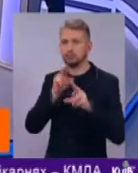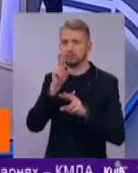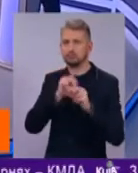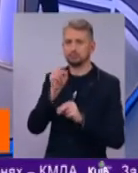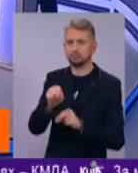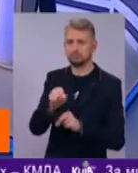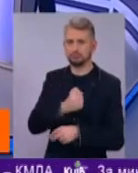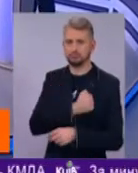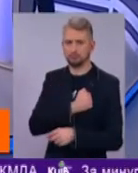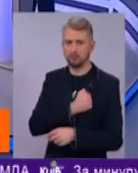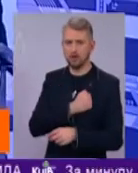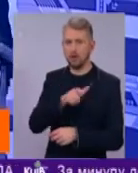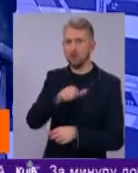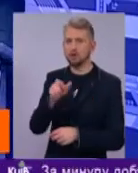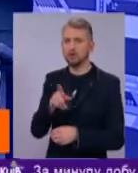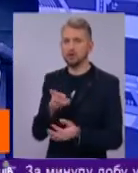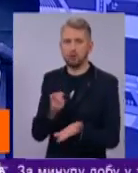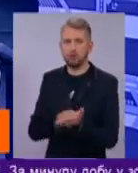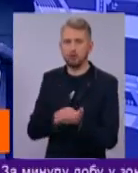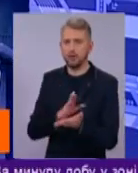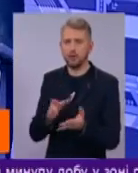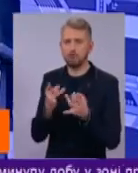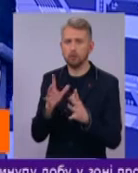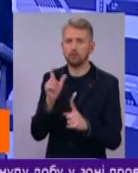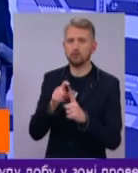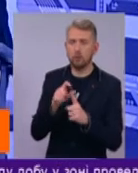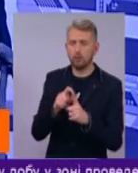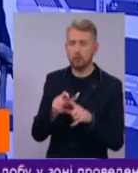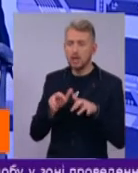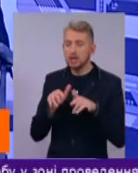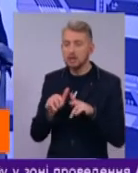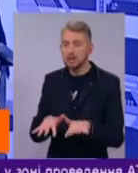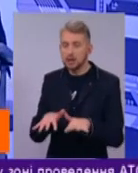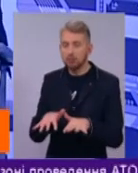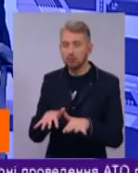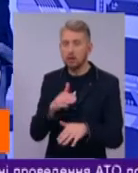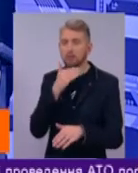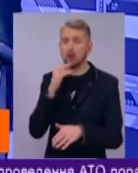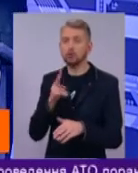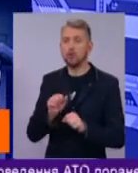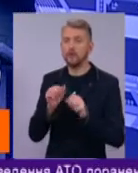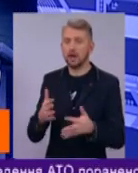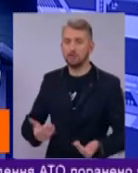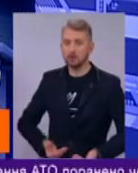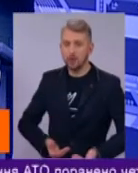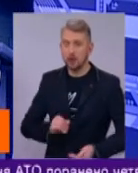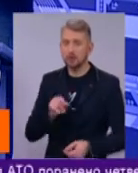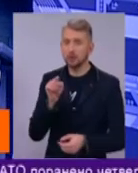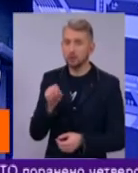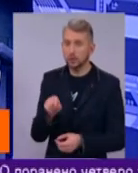люди, які довели не просто словом, ділом, багато хто віддав життя. І